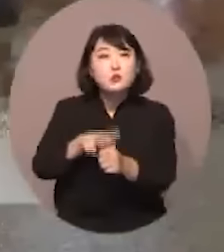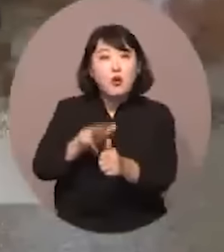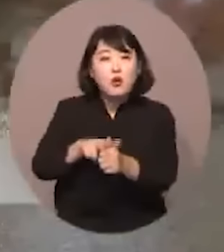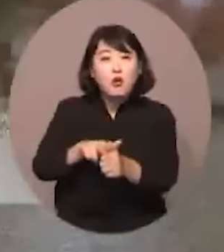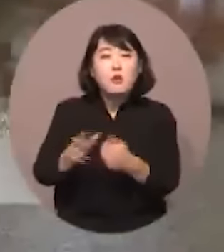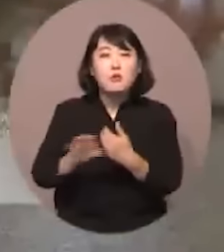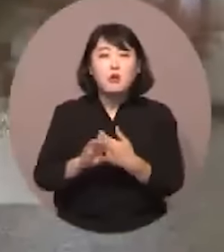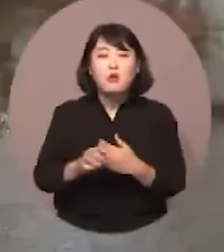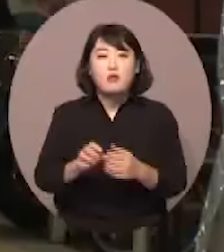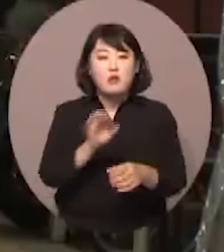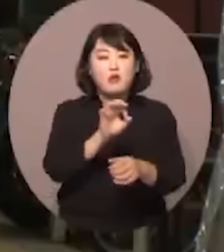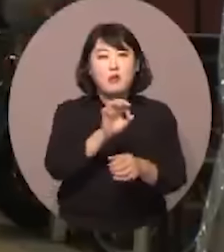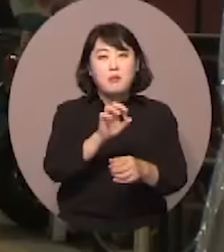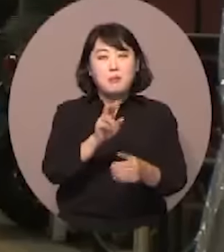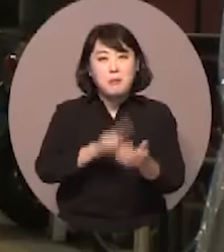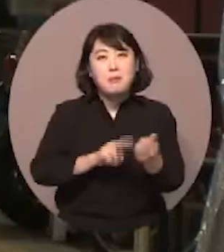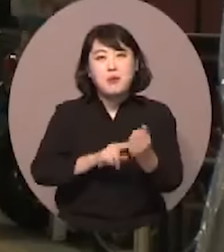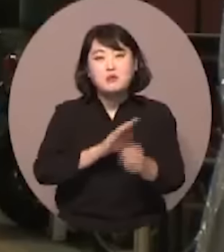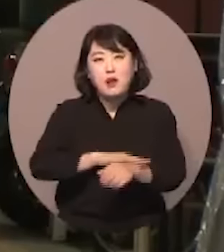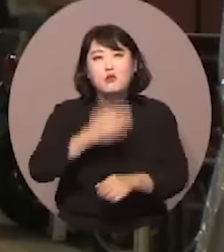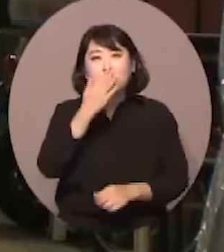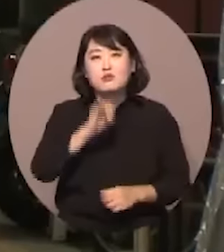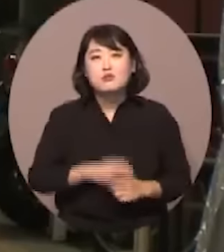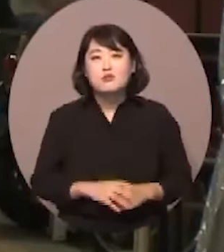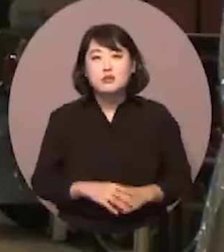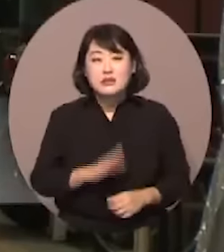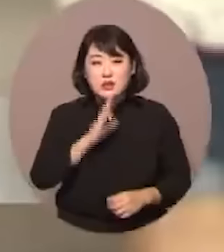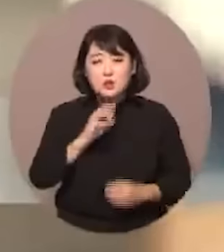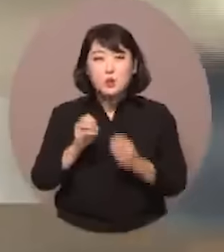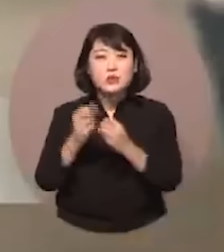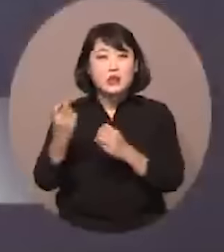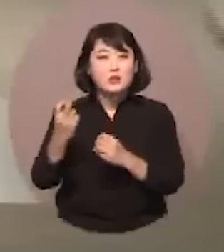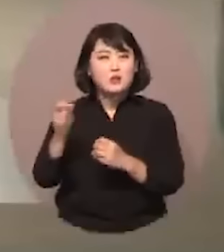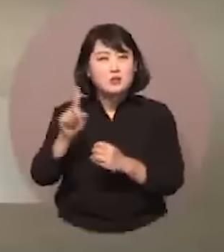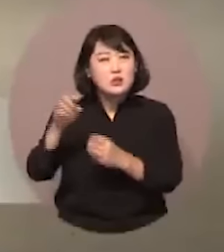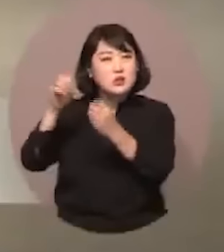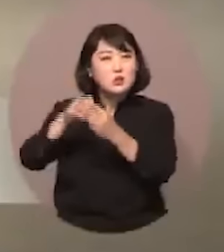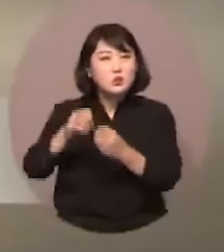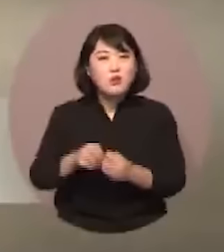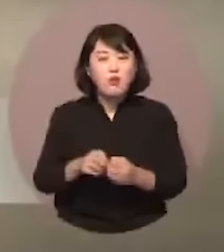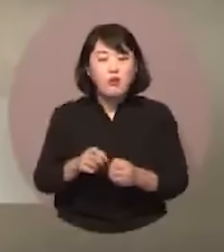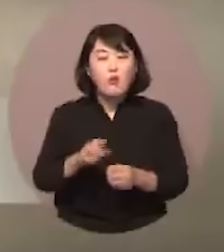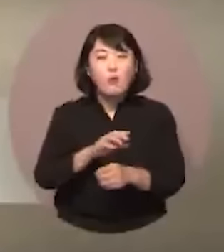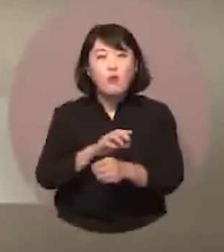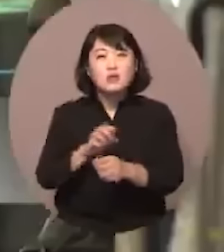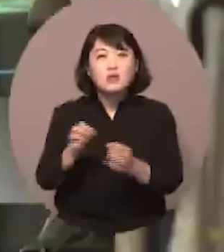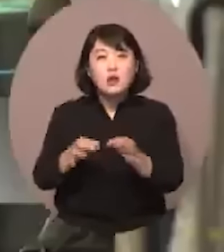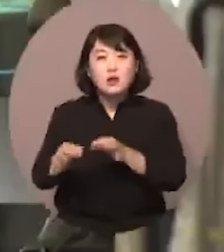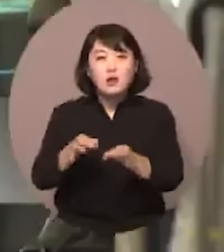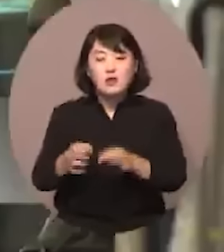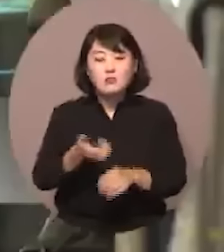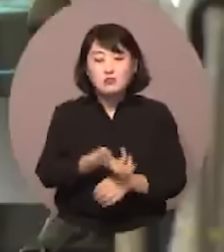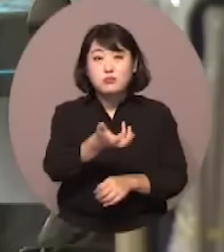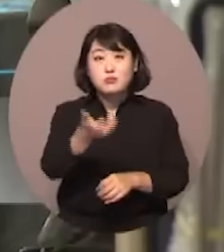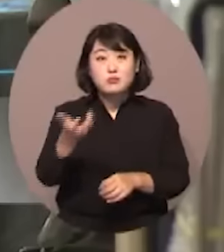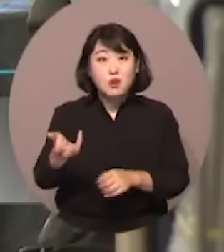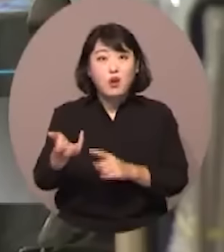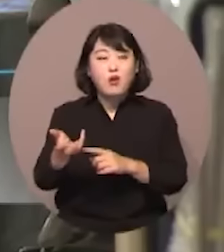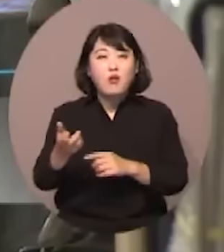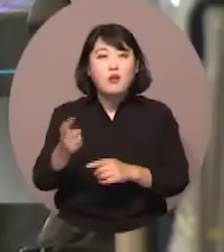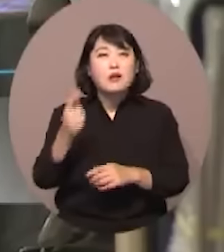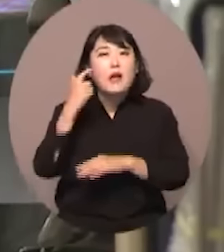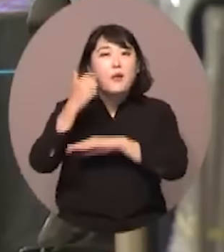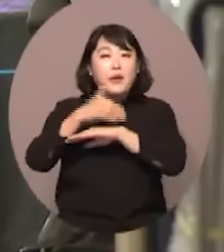소비자를 확보할 수 있습니다. 실제로 논산의 한 전통시장은 새로운 활로를 찾기 위해 이동장터를 도입할